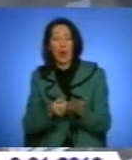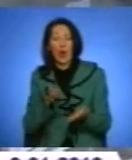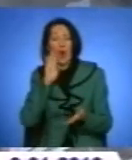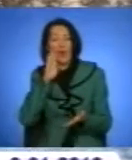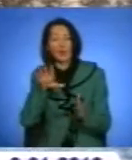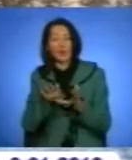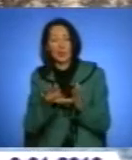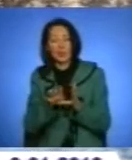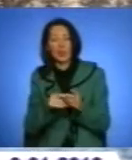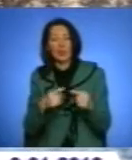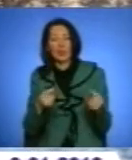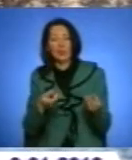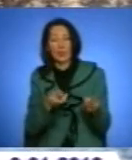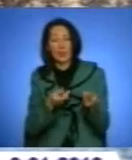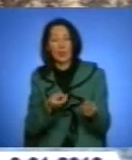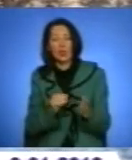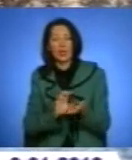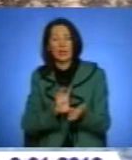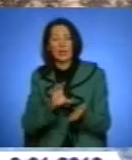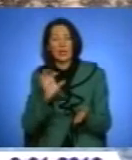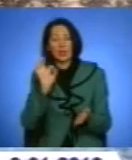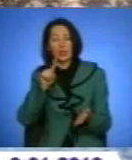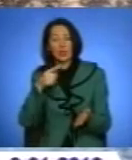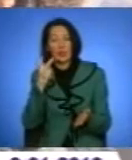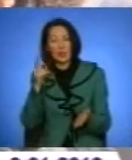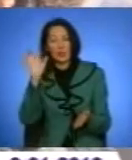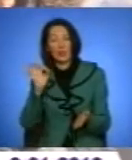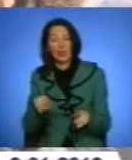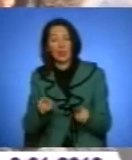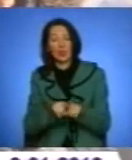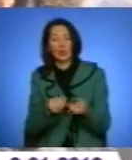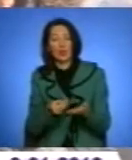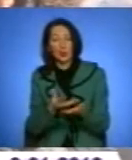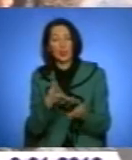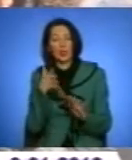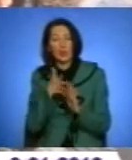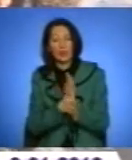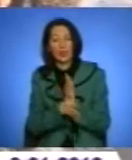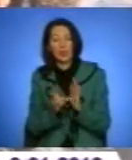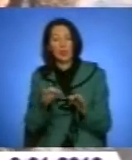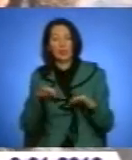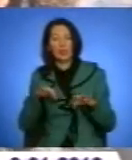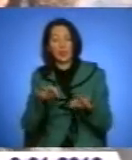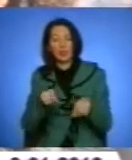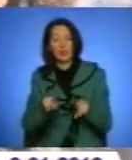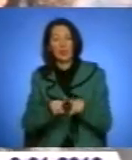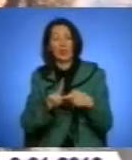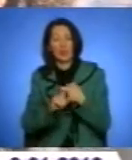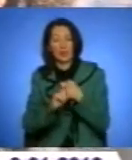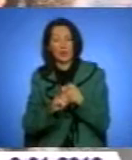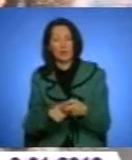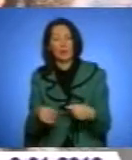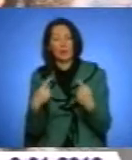види палива зросли на 0,2%. Також подорожчали витрати на транспорт та зв'язок.